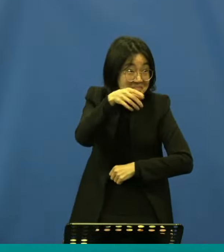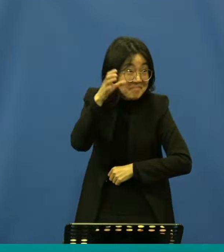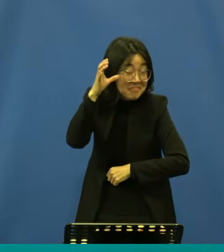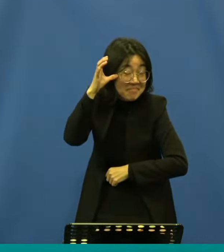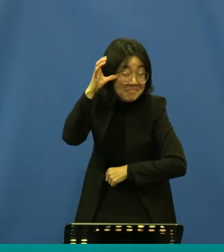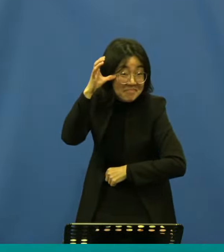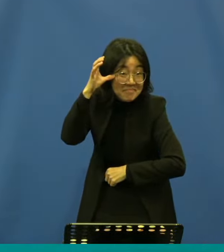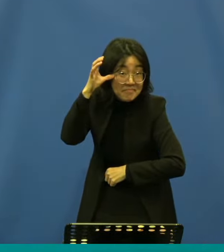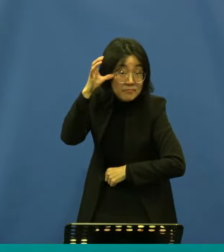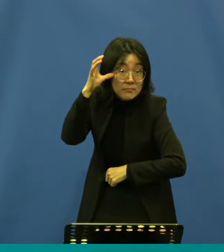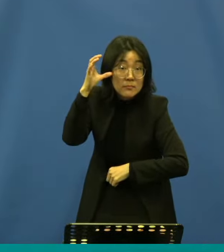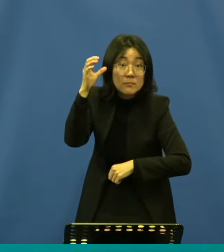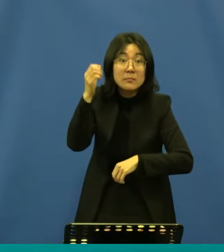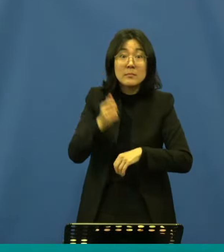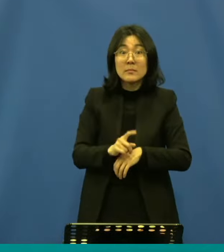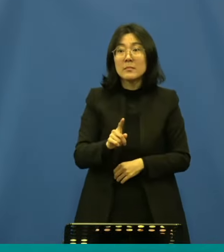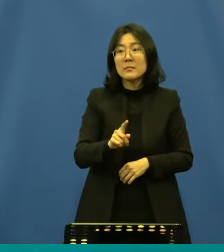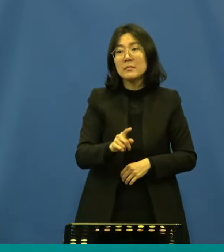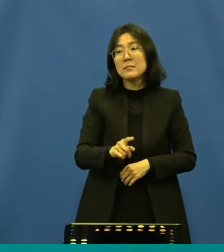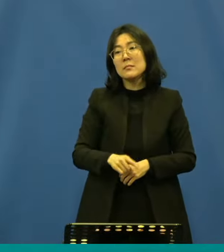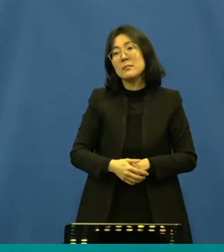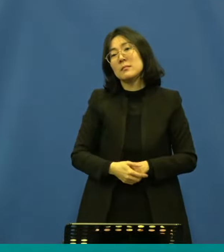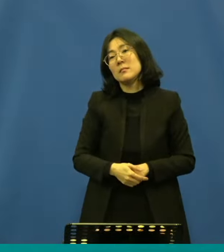멀쩡해? 더 회복이 돼.